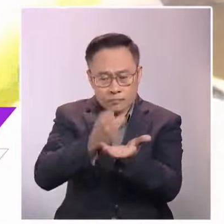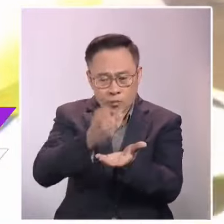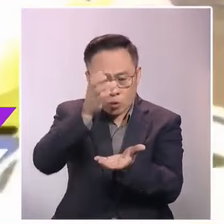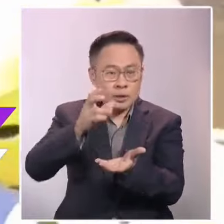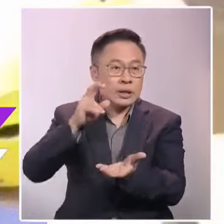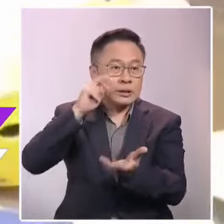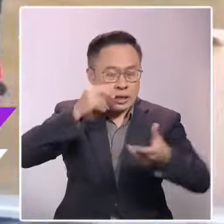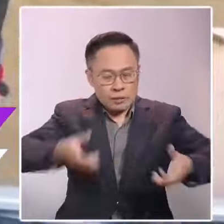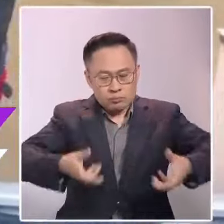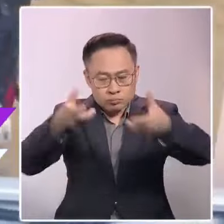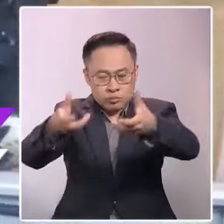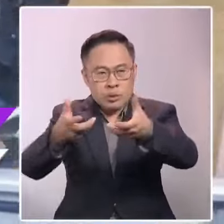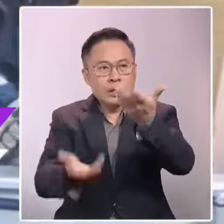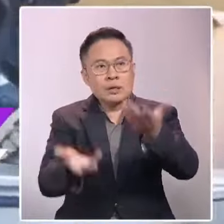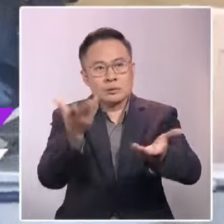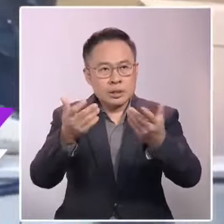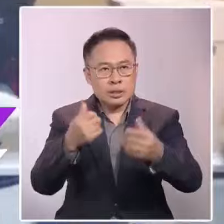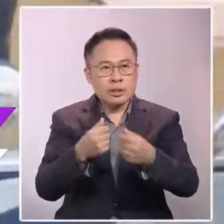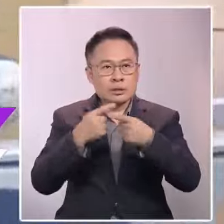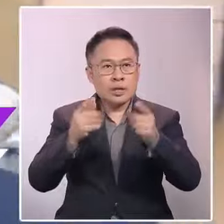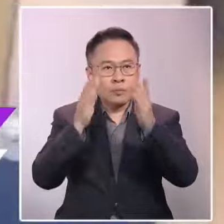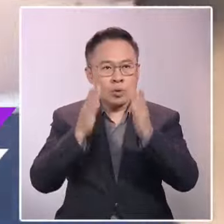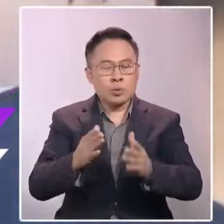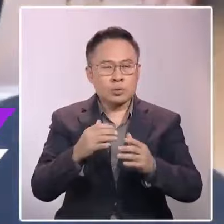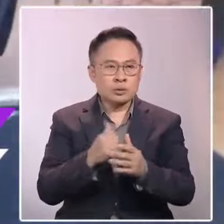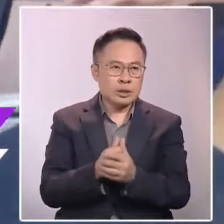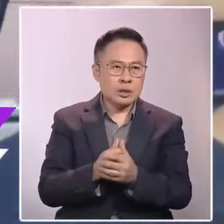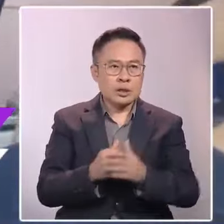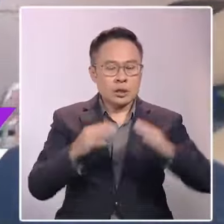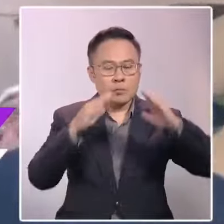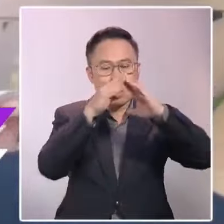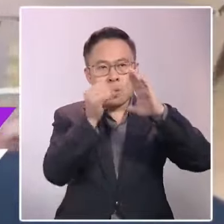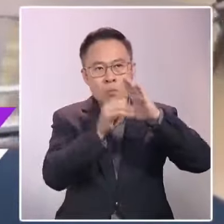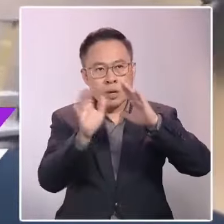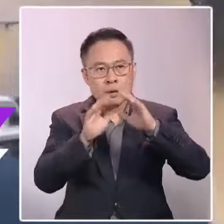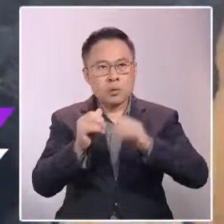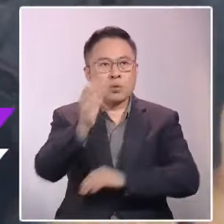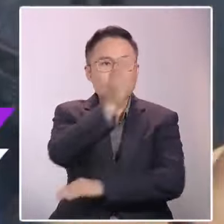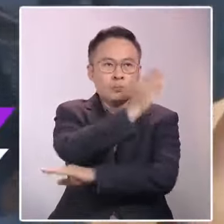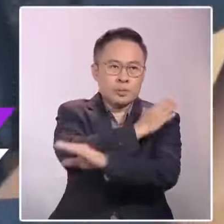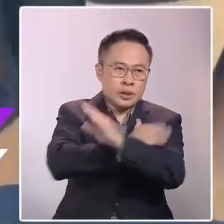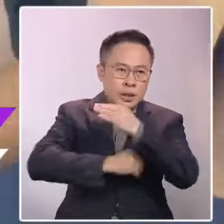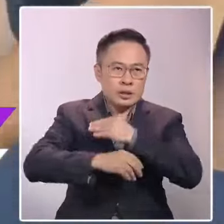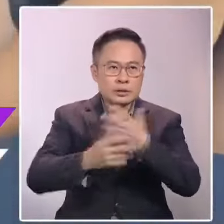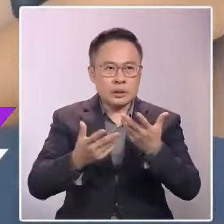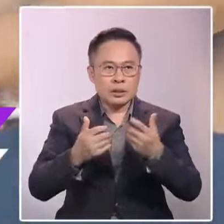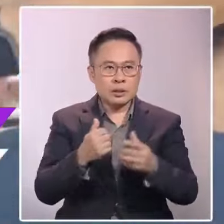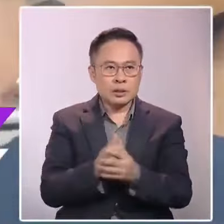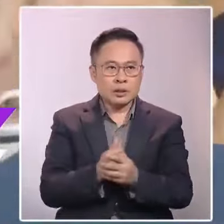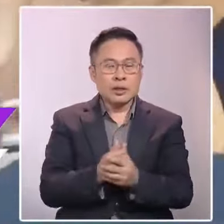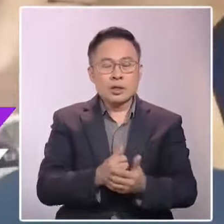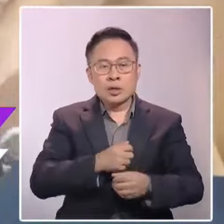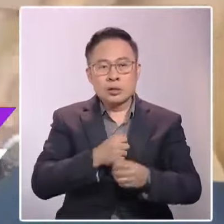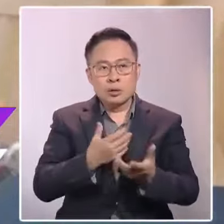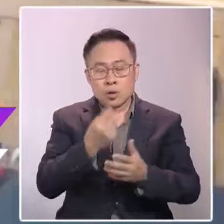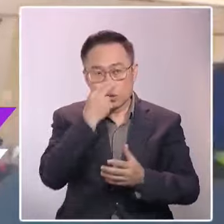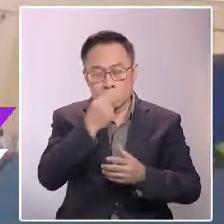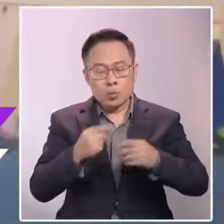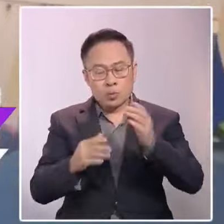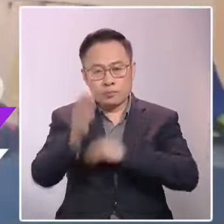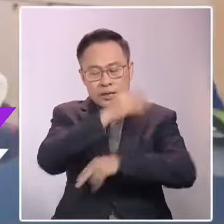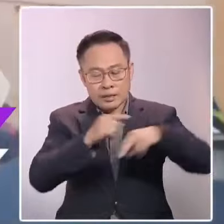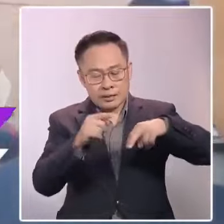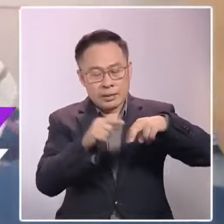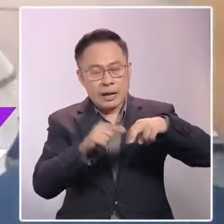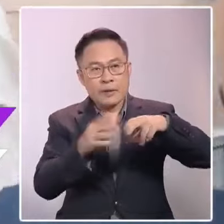ยังชีพต่างๆแต่มีบางคนที่ไม่สามารถออกมาได้เพราะว่าเป็นผู้พิการมีท่านหนึ่งเป็นผู้พิการขาขาดส่วน